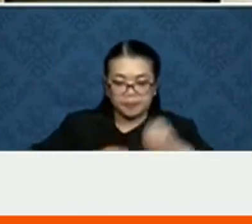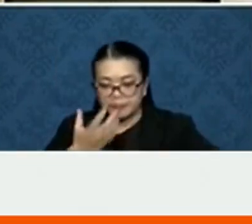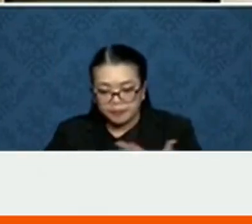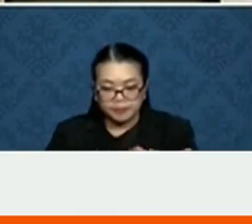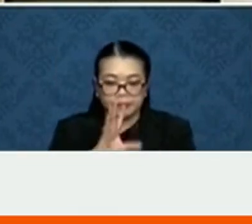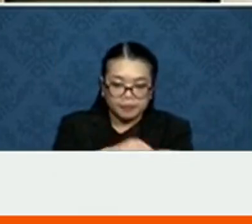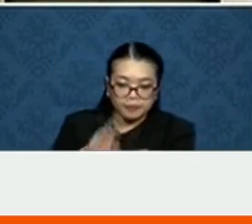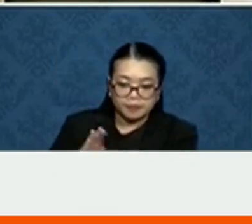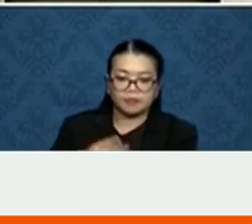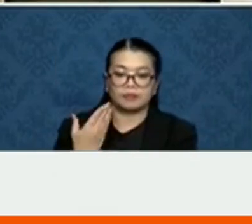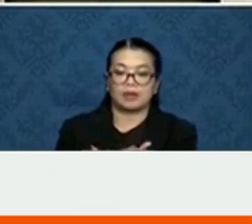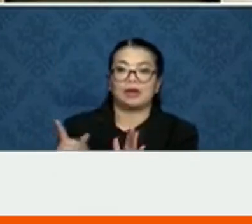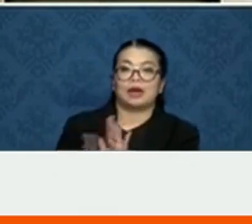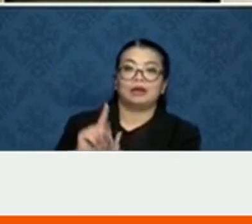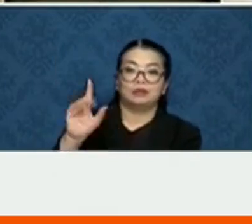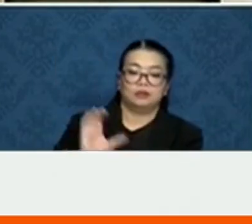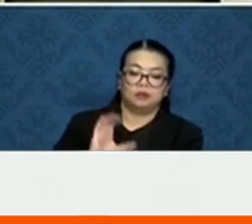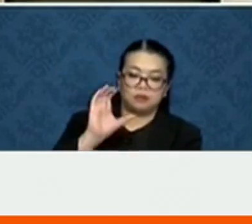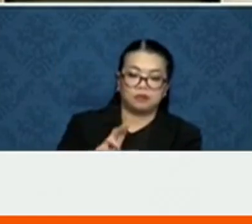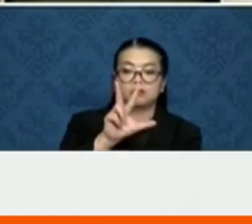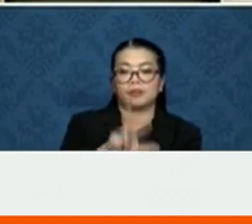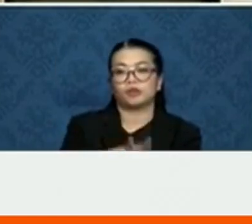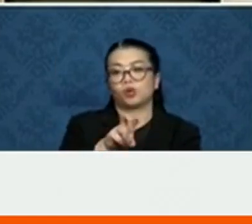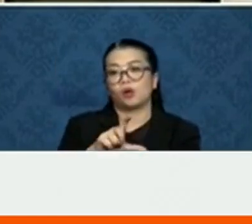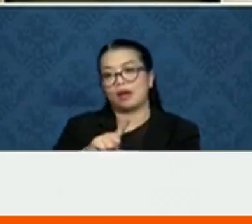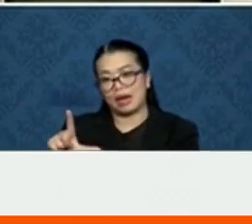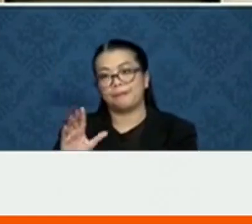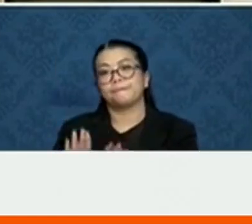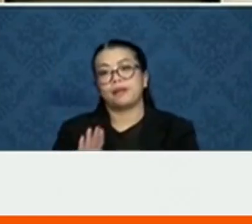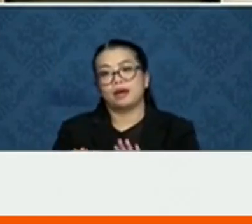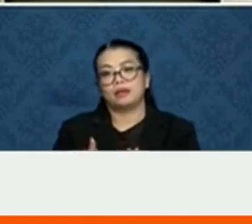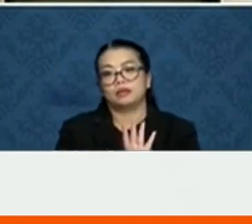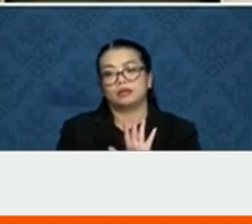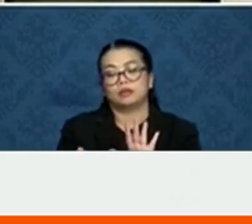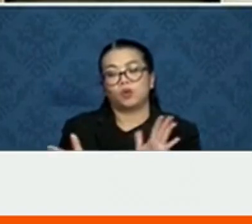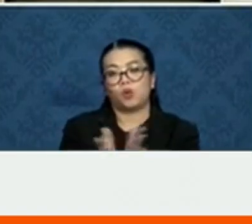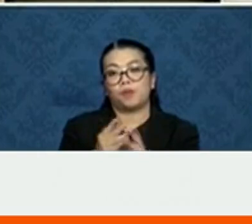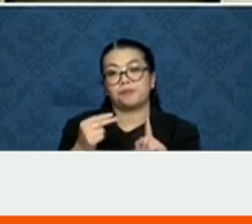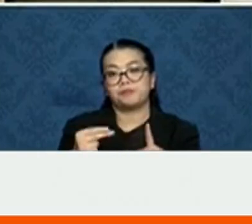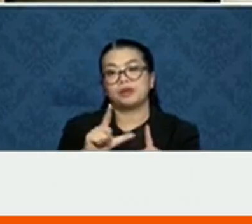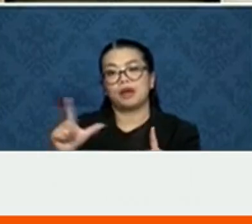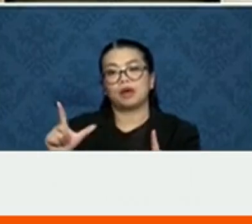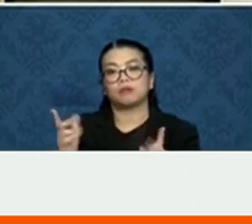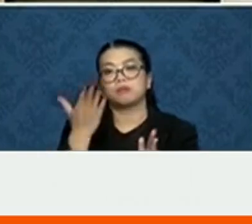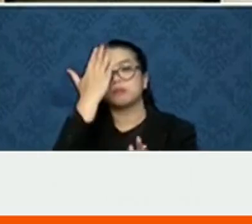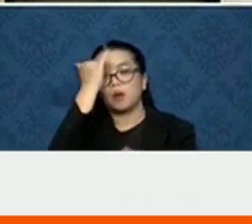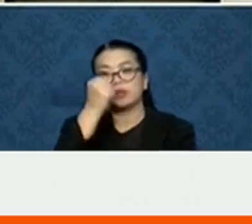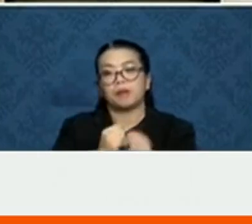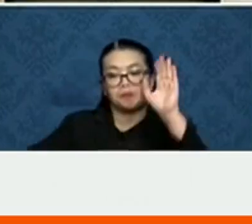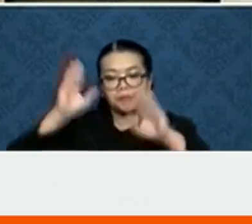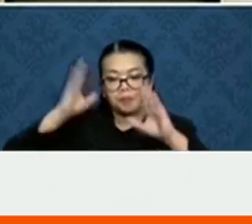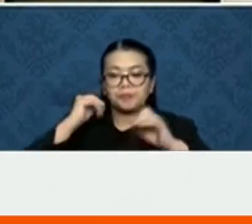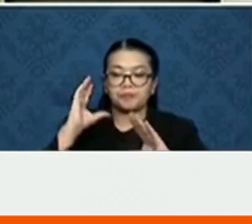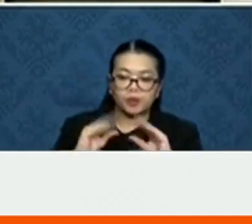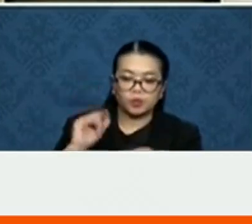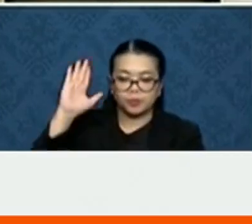ครั้งนึงใช้งบประมาณ 3,200ล้านโดยประมาณหรือประมาณ 10,000ล้านครับ